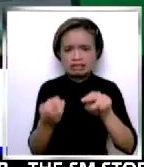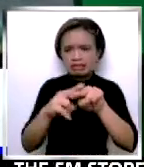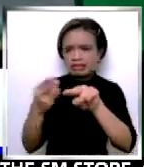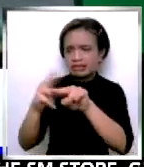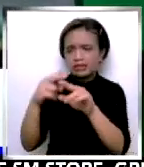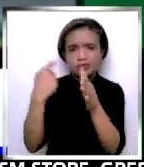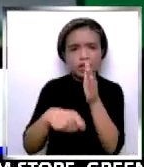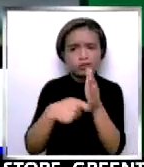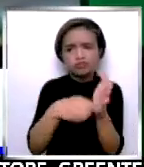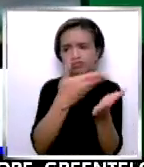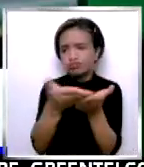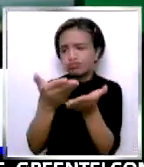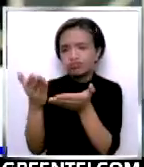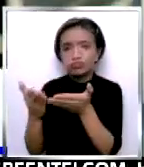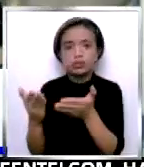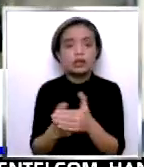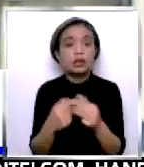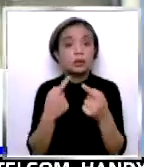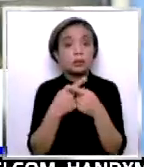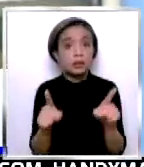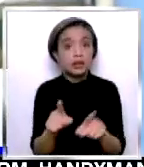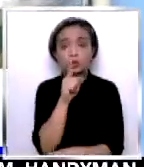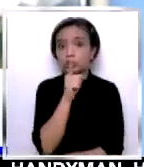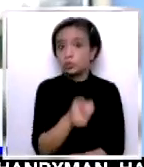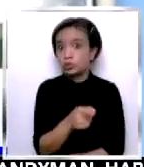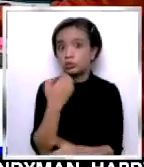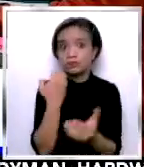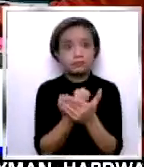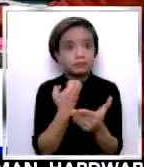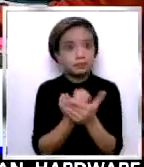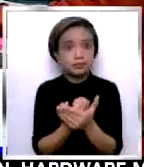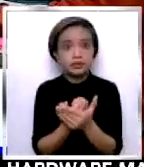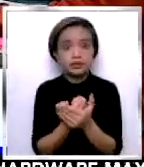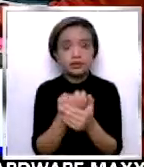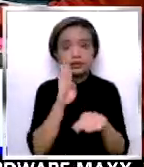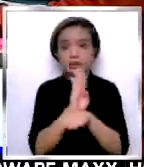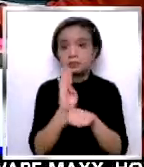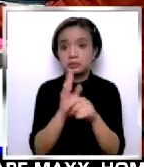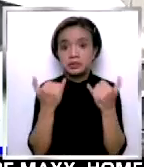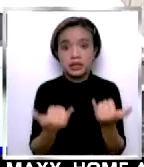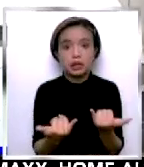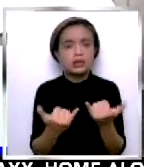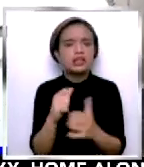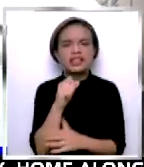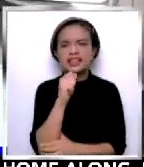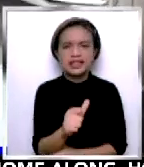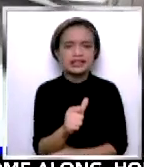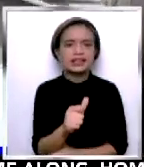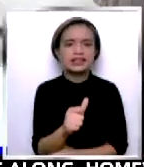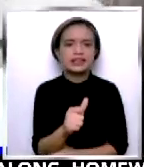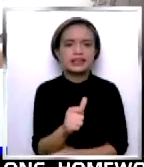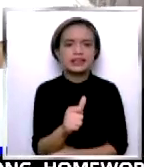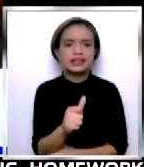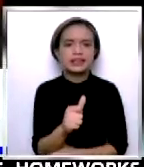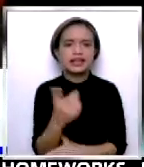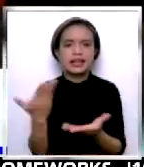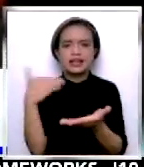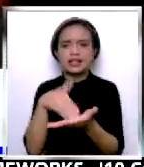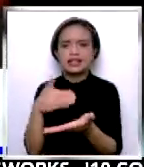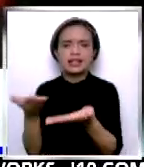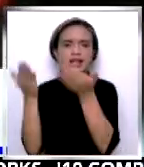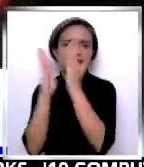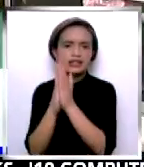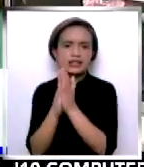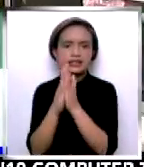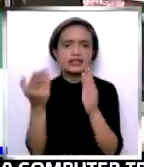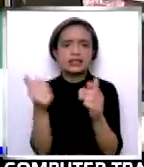bilihin. Yun nga lang ang realidad daw ng ekonomiya at pagdinegosyo sa ngayon. Hindi raw praktikal ang humiling ng panibagong dagdag sahod, lalo